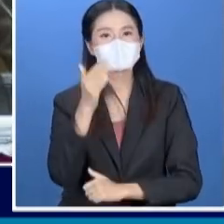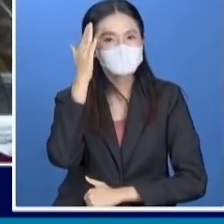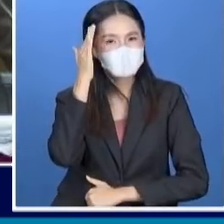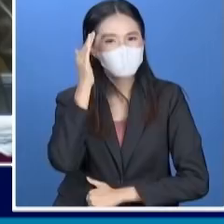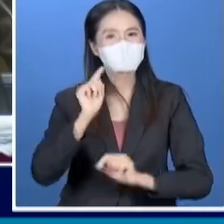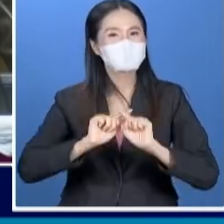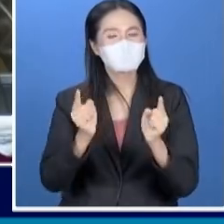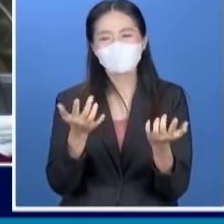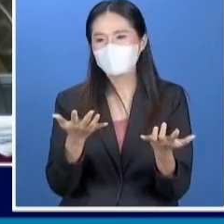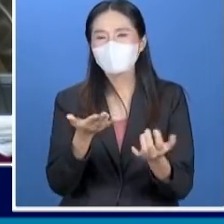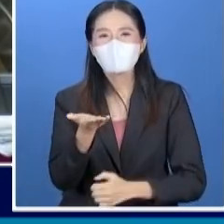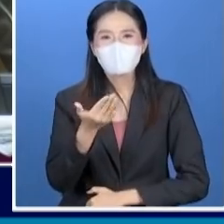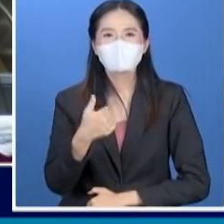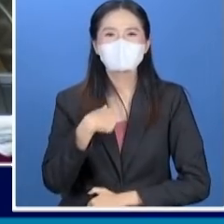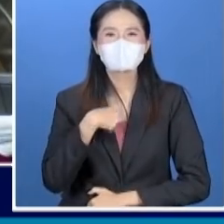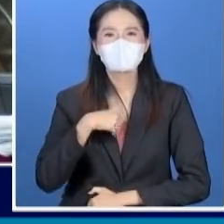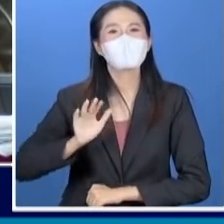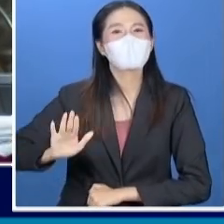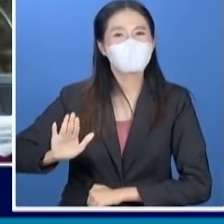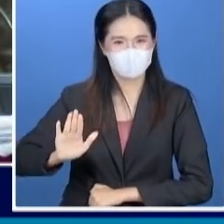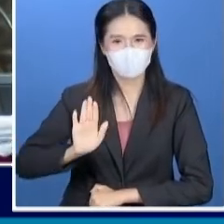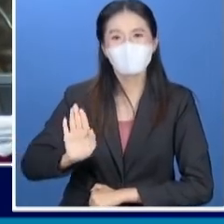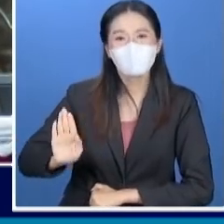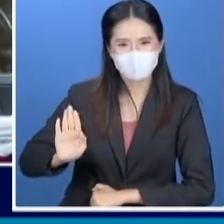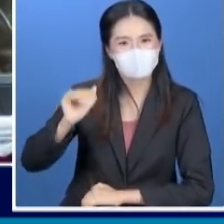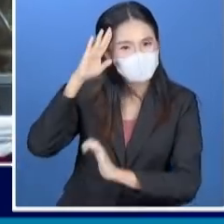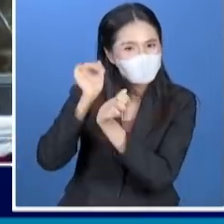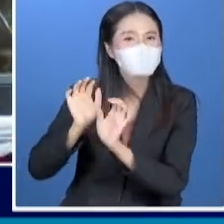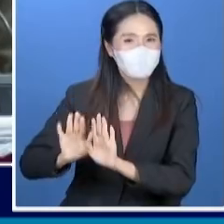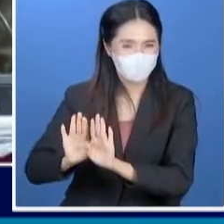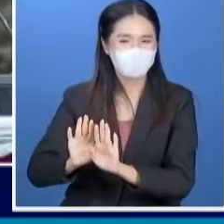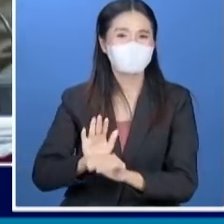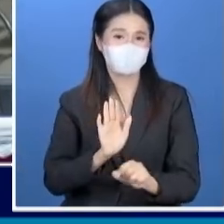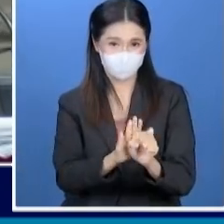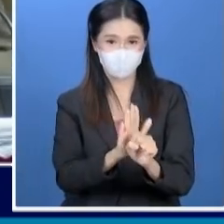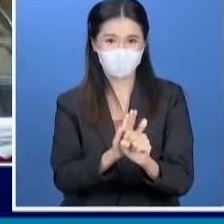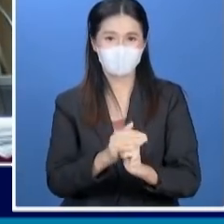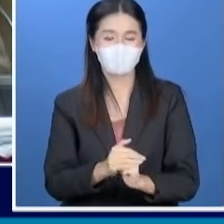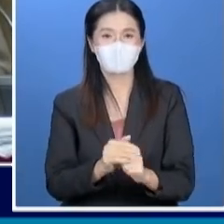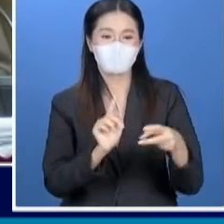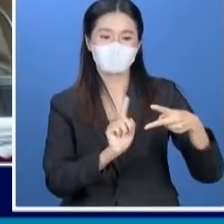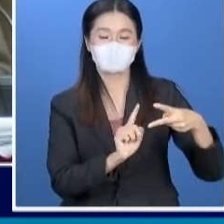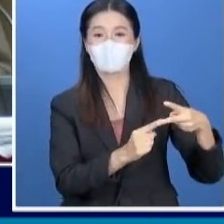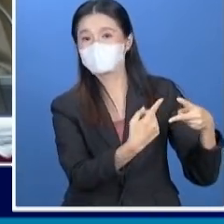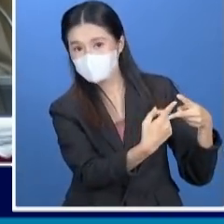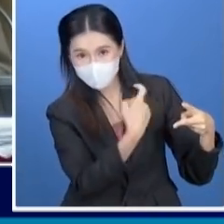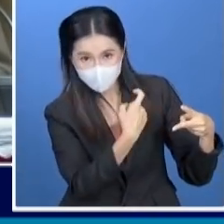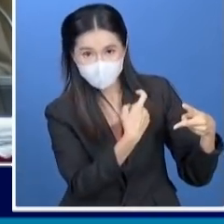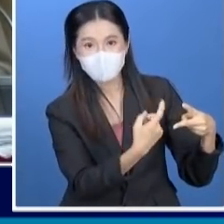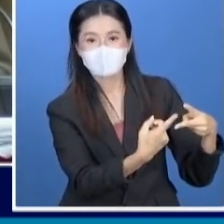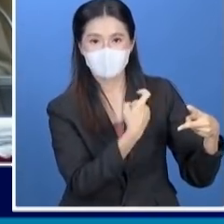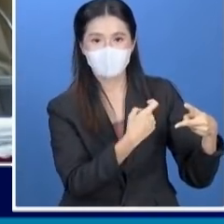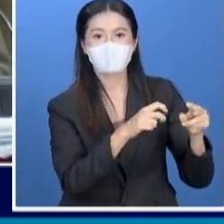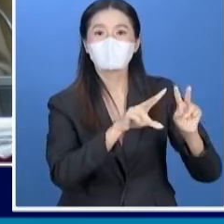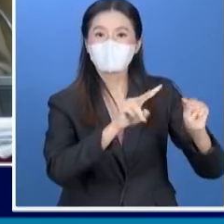ราบนะครับแต่ขออนุญาตเป็นรายละเอียดนะครับก็ขออนุญาตเอาเท่านี้ครับ ขอคำถามที่สองนะครับสอบถามผู้การน